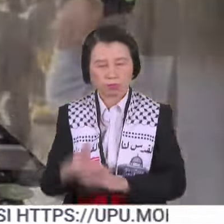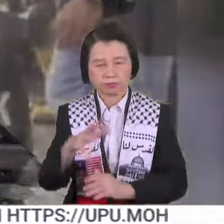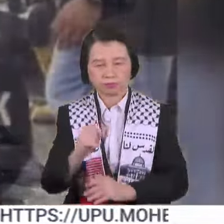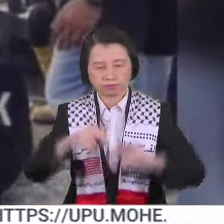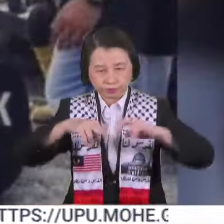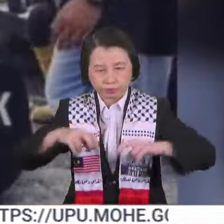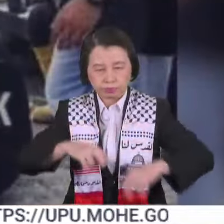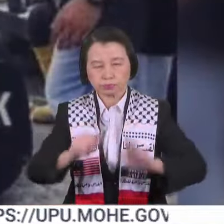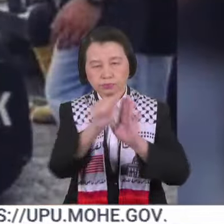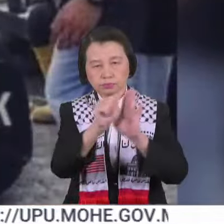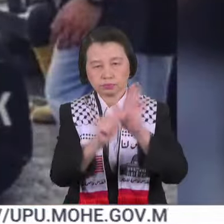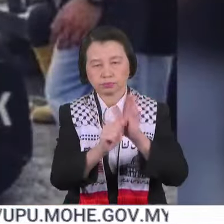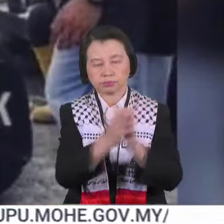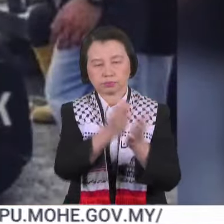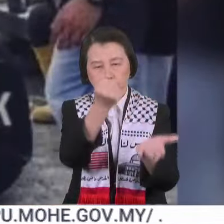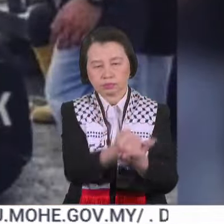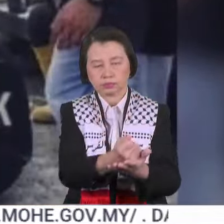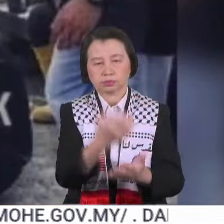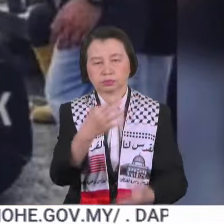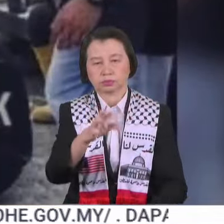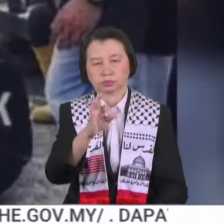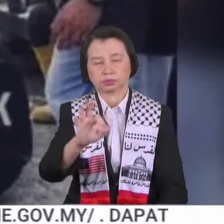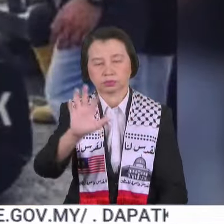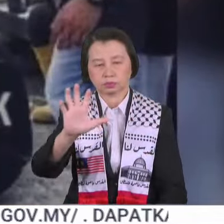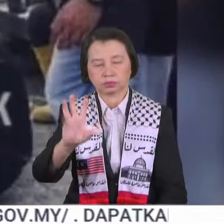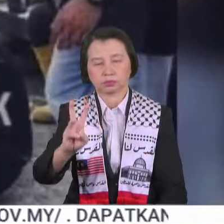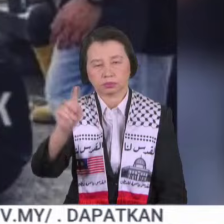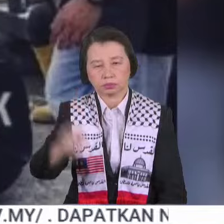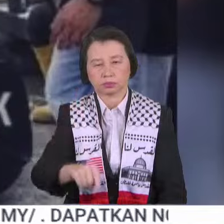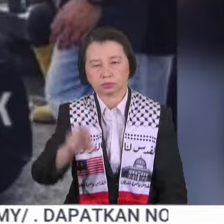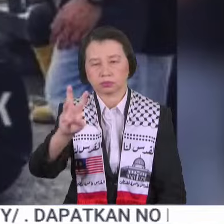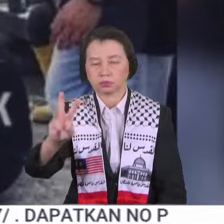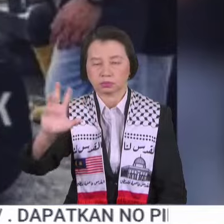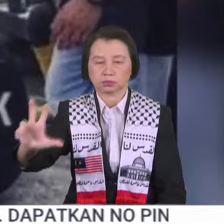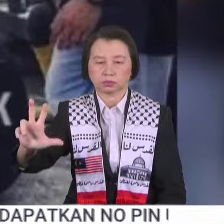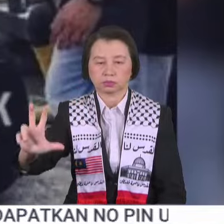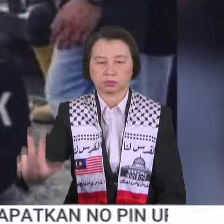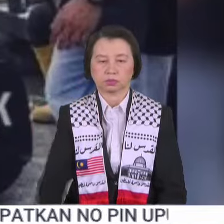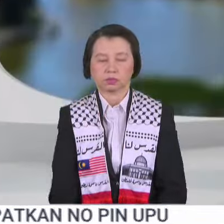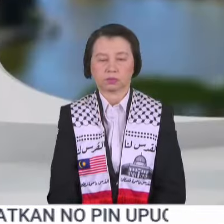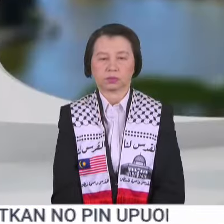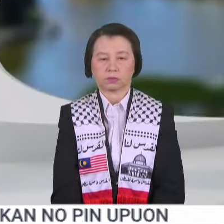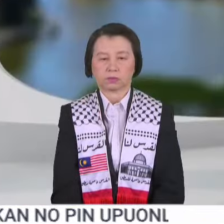bawah Akta Imigresen 1959, Palang 63.